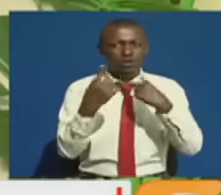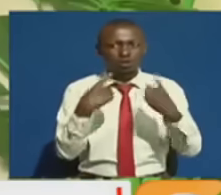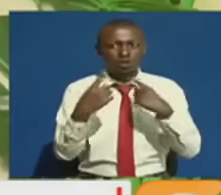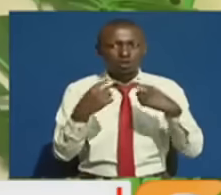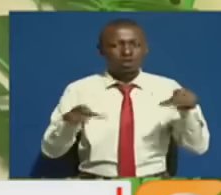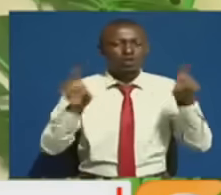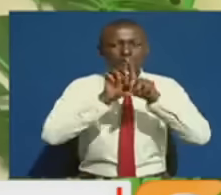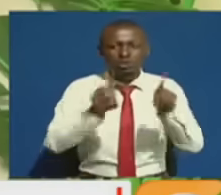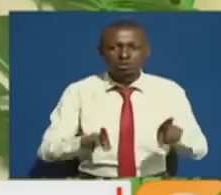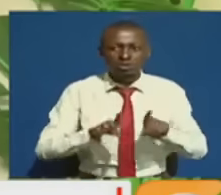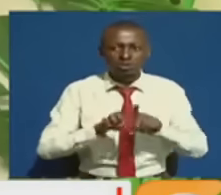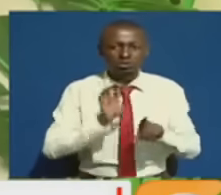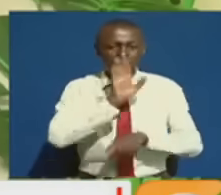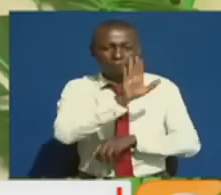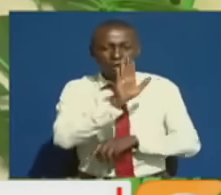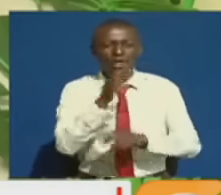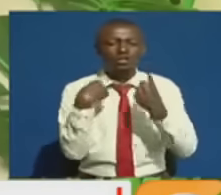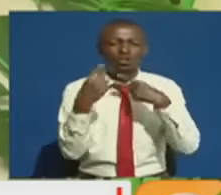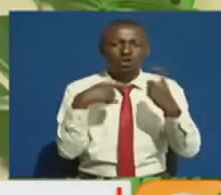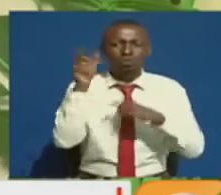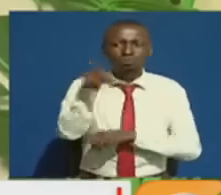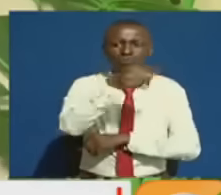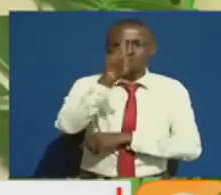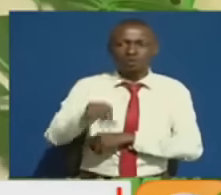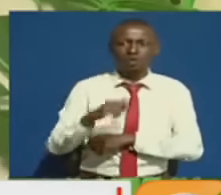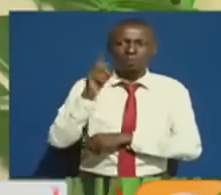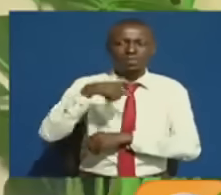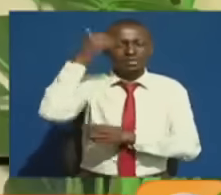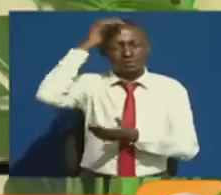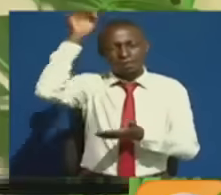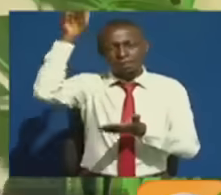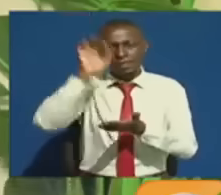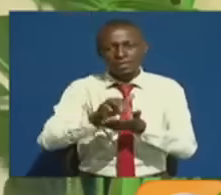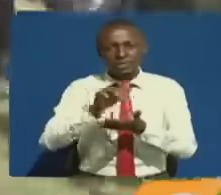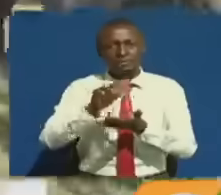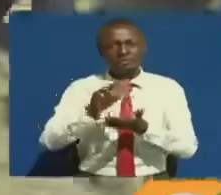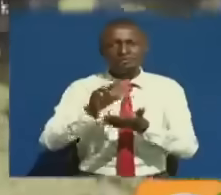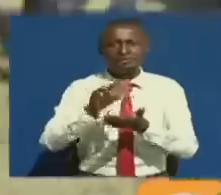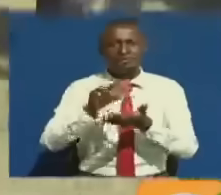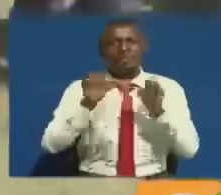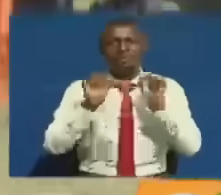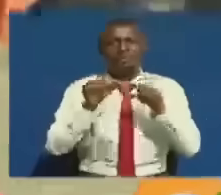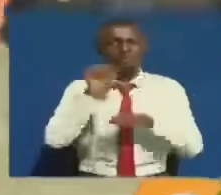he's gone astray. I believe he may not take offense.